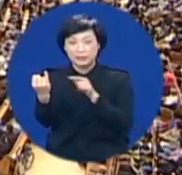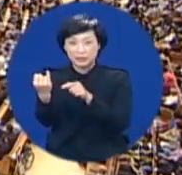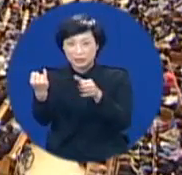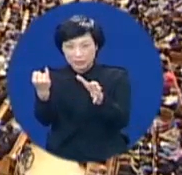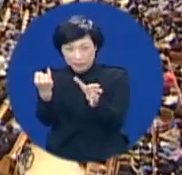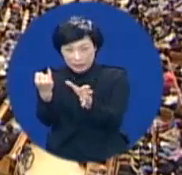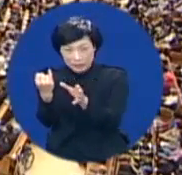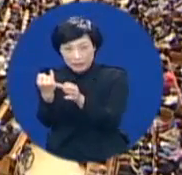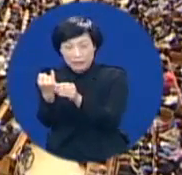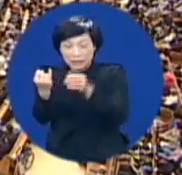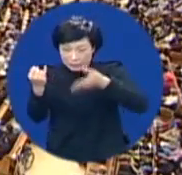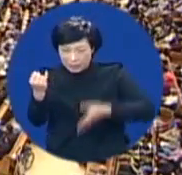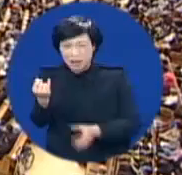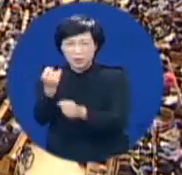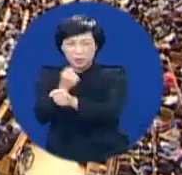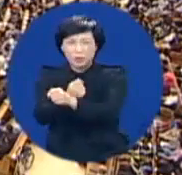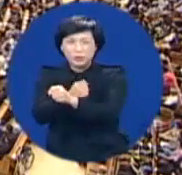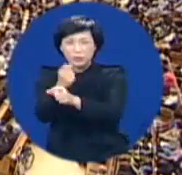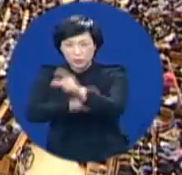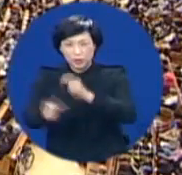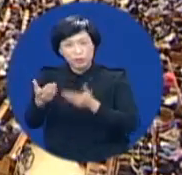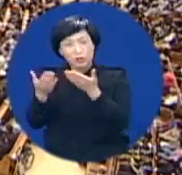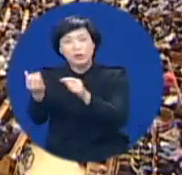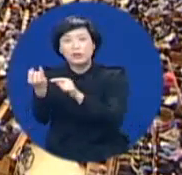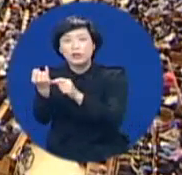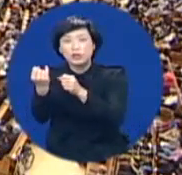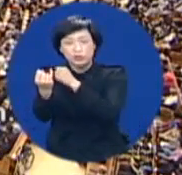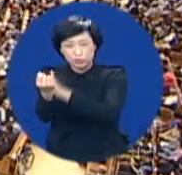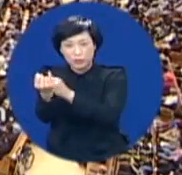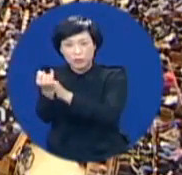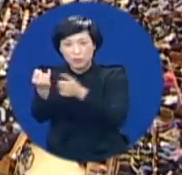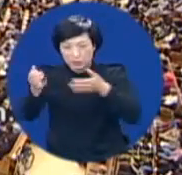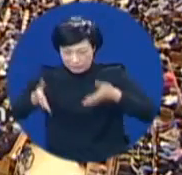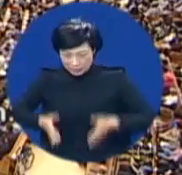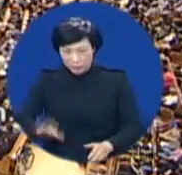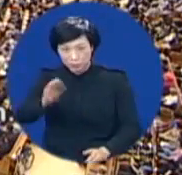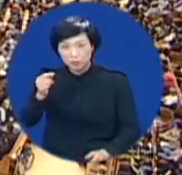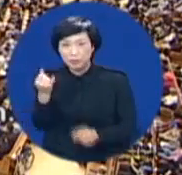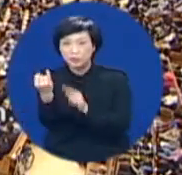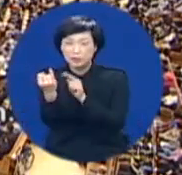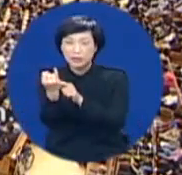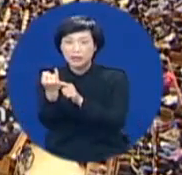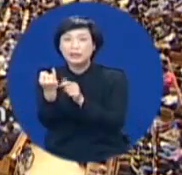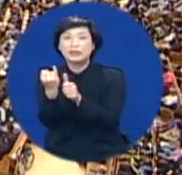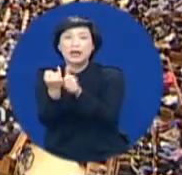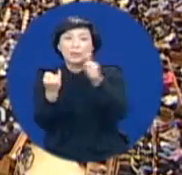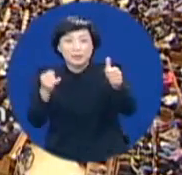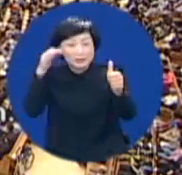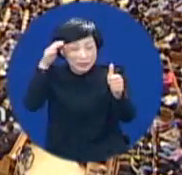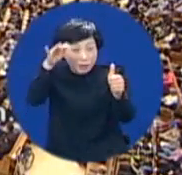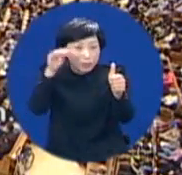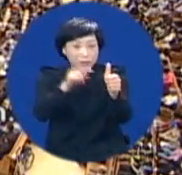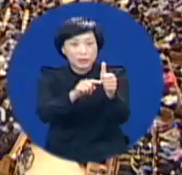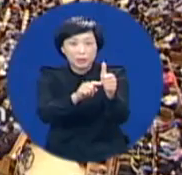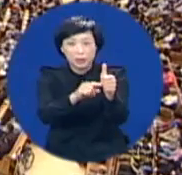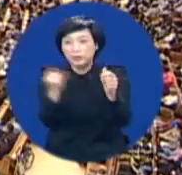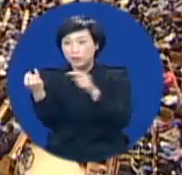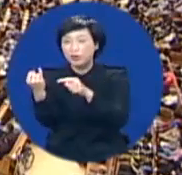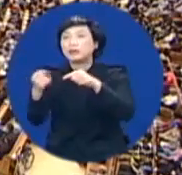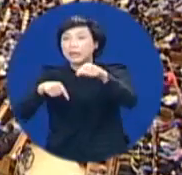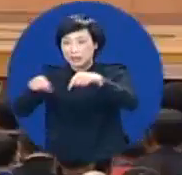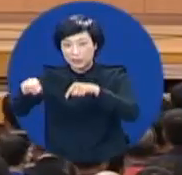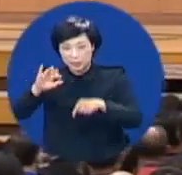잉태하는 고통을 크게 더하리니 내가 수고하고 자식을 낳을 것이며 너는 남편을 사모하고 남편은 너를